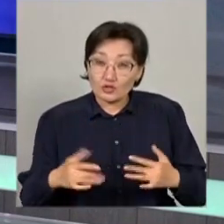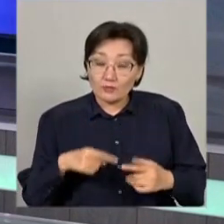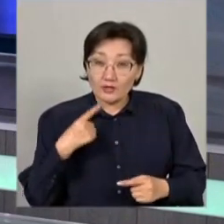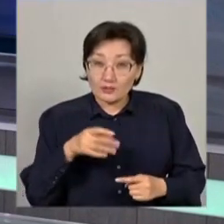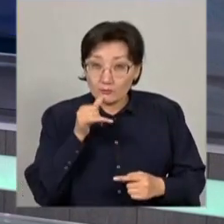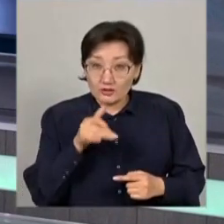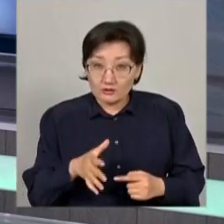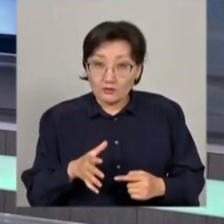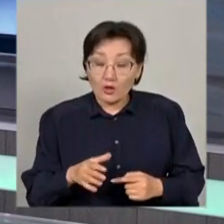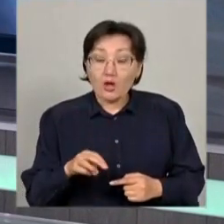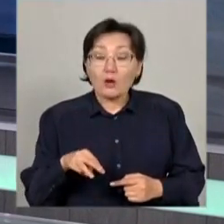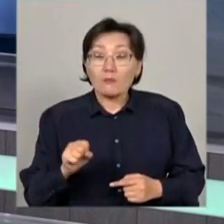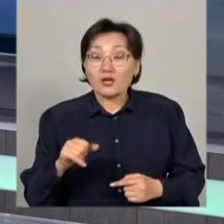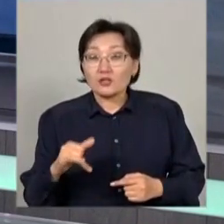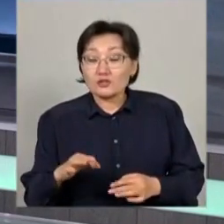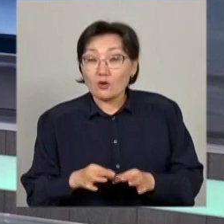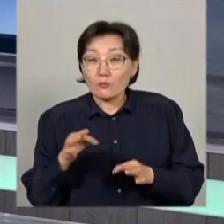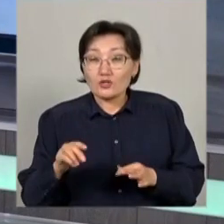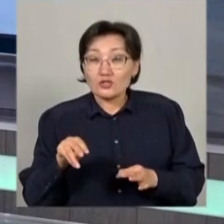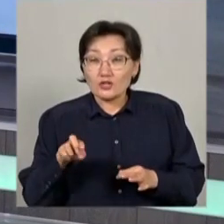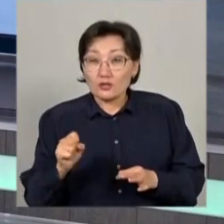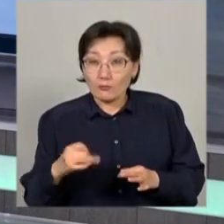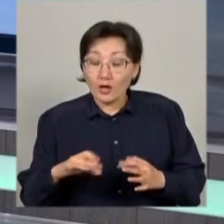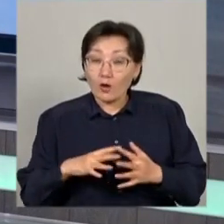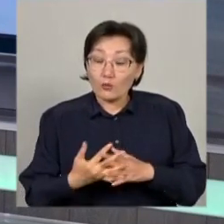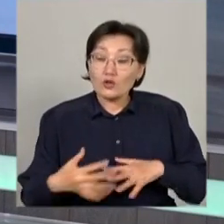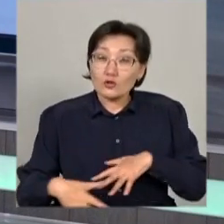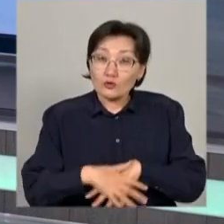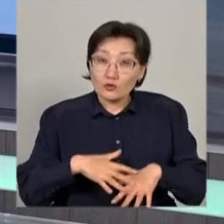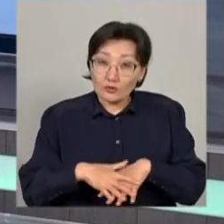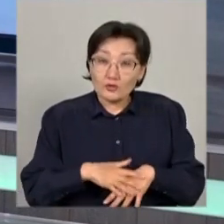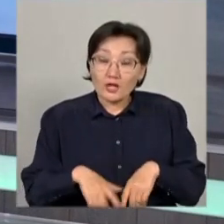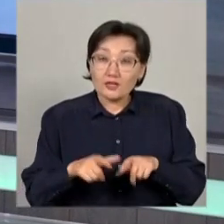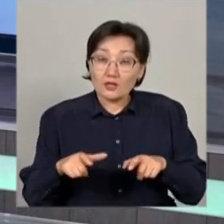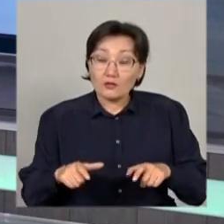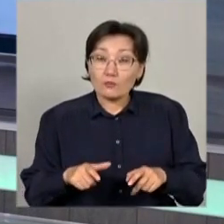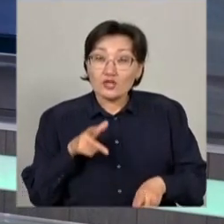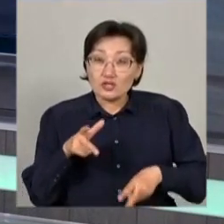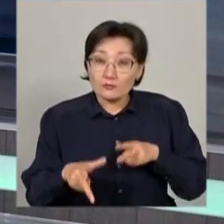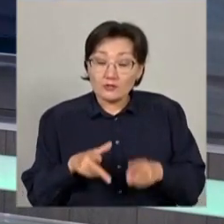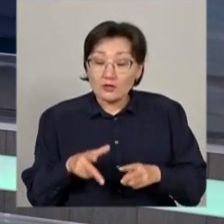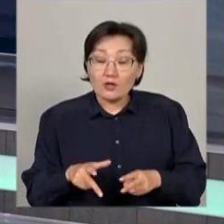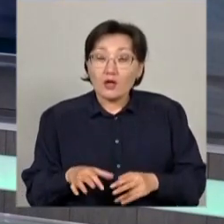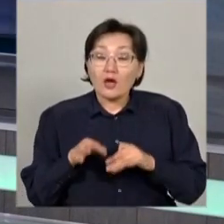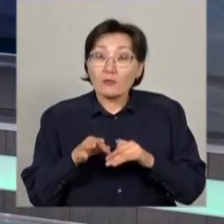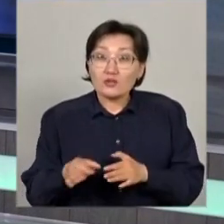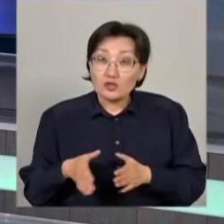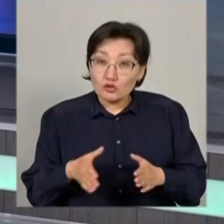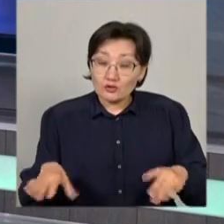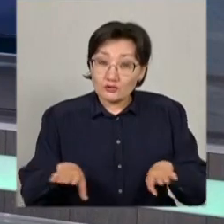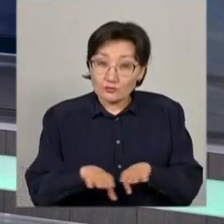алмай жүрген Маңғыстау облысы Жетібай ауыл тұрғындарының жанайқайы. Жұмыссыз халық тіпті мұнайгаз өндірісіне апаратын жолды жауып